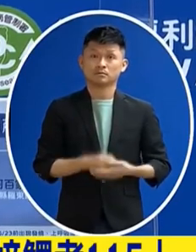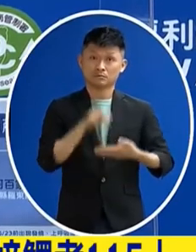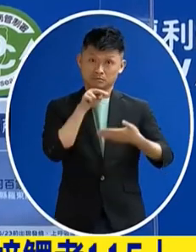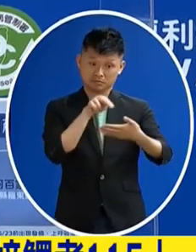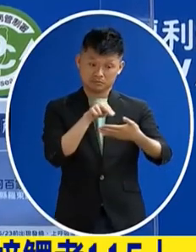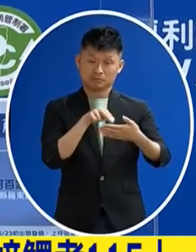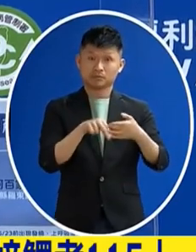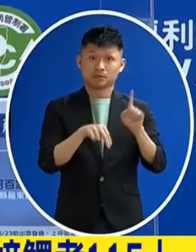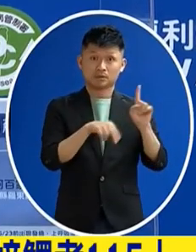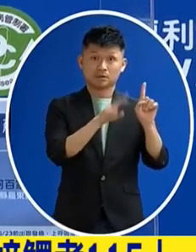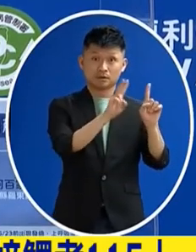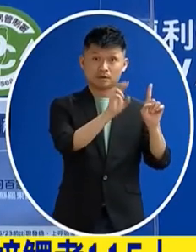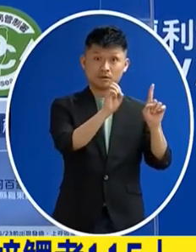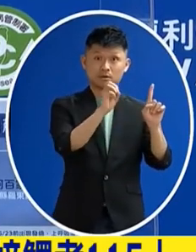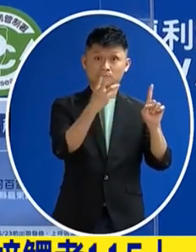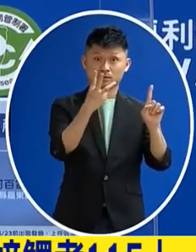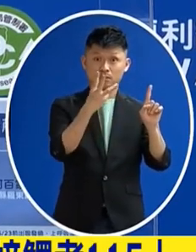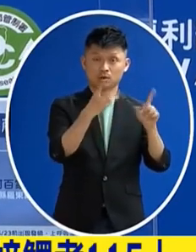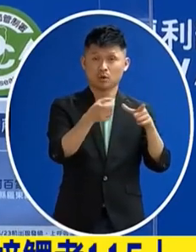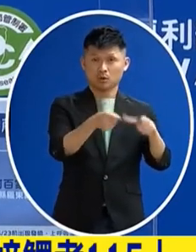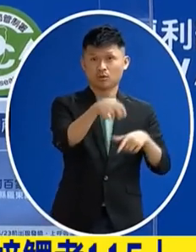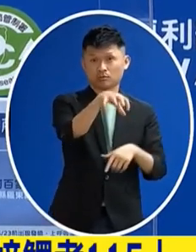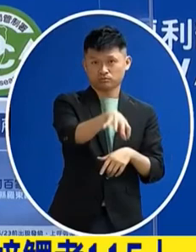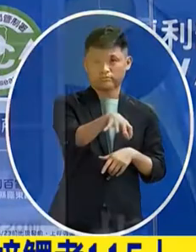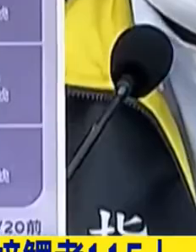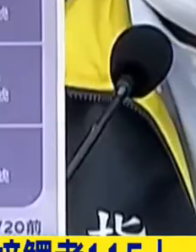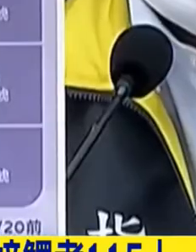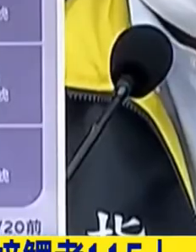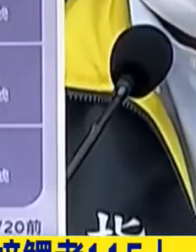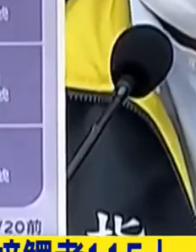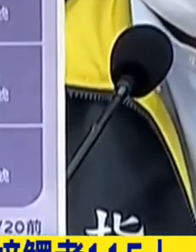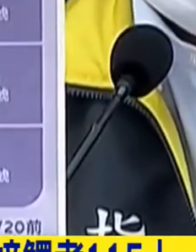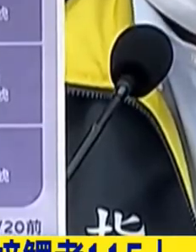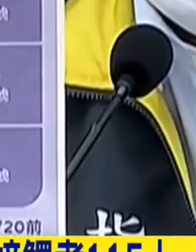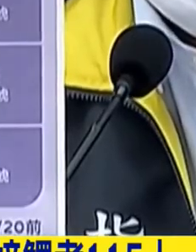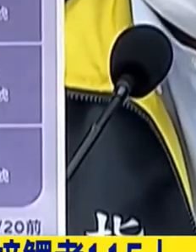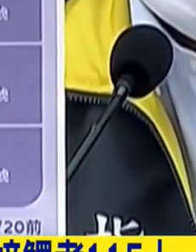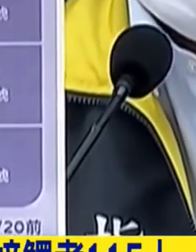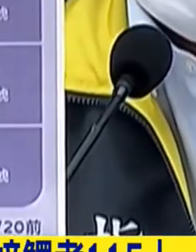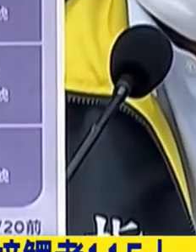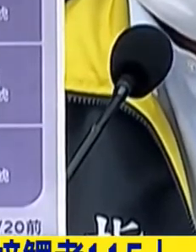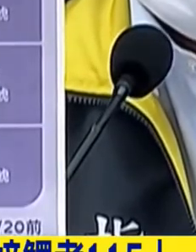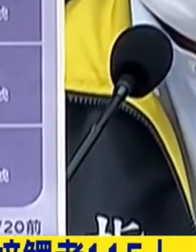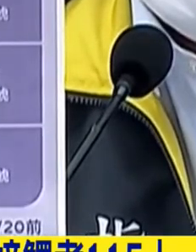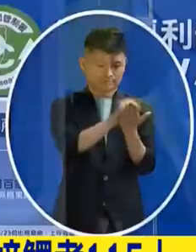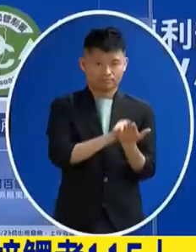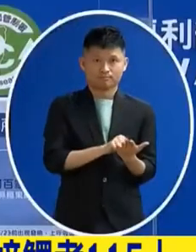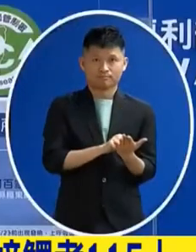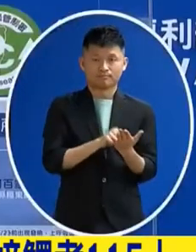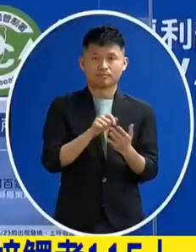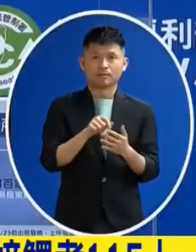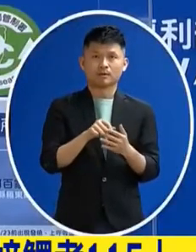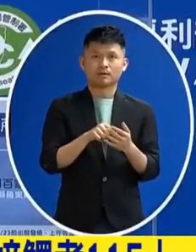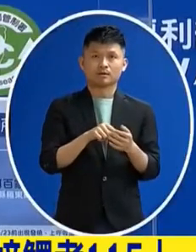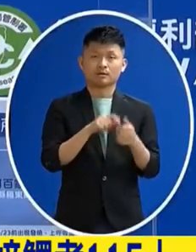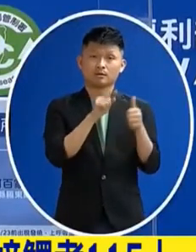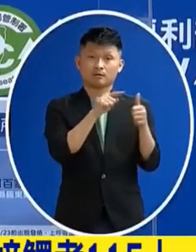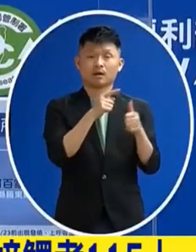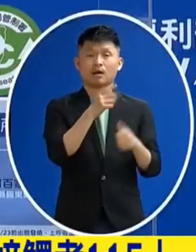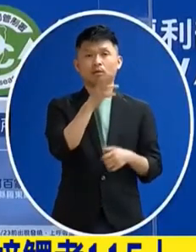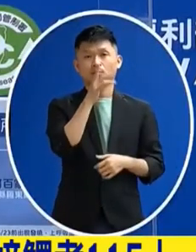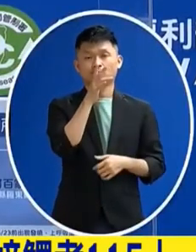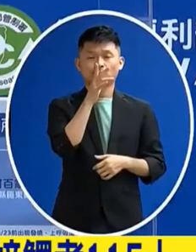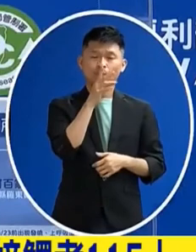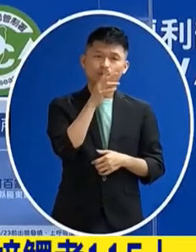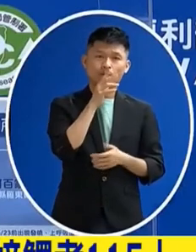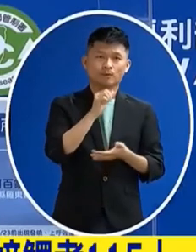是1203的公共场所的活动史哈，那这些都是根据他的一些口述哈的一些哈